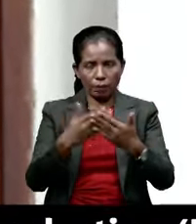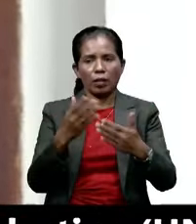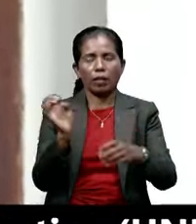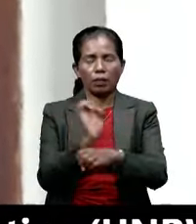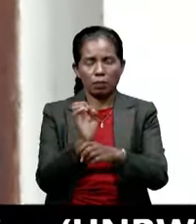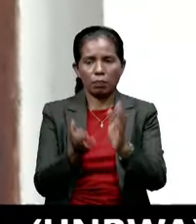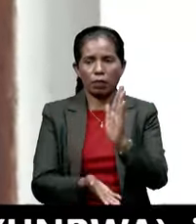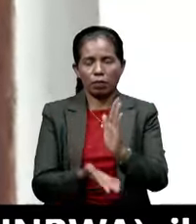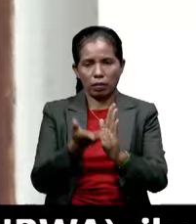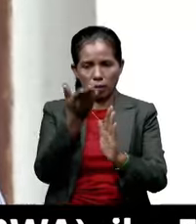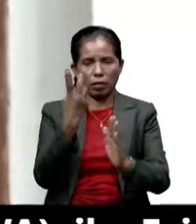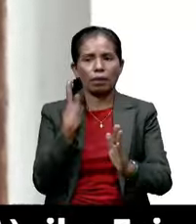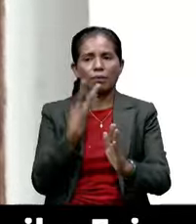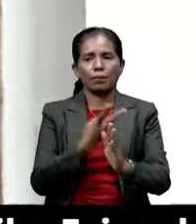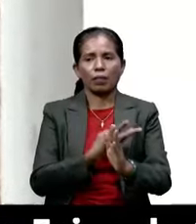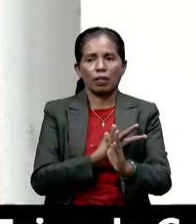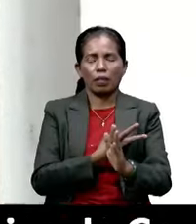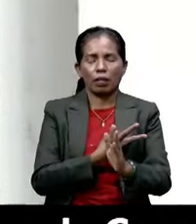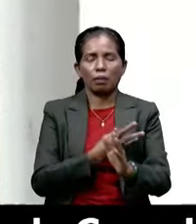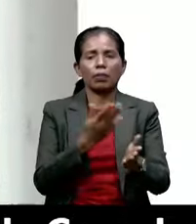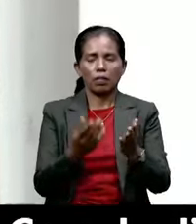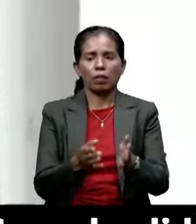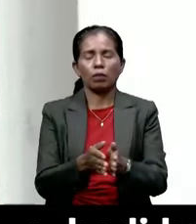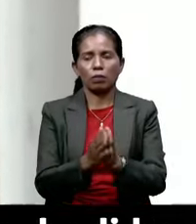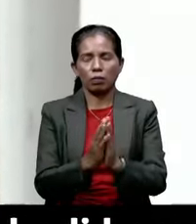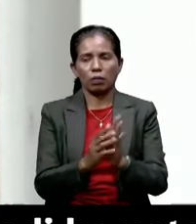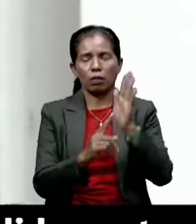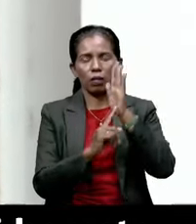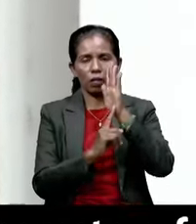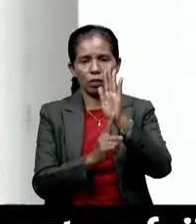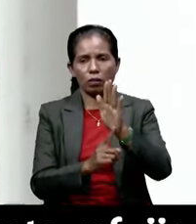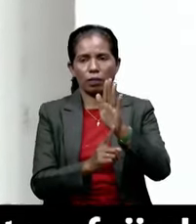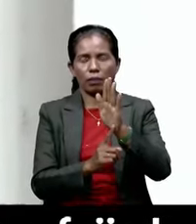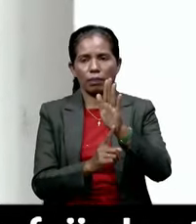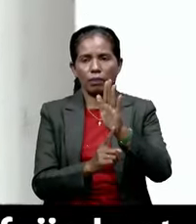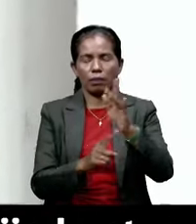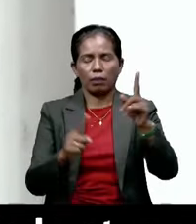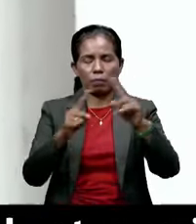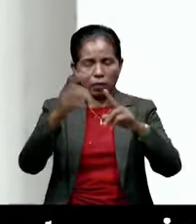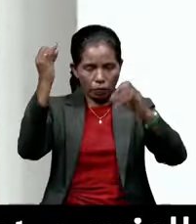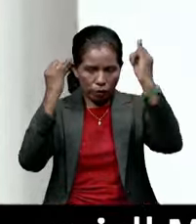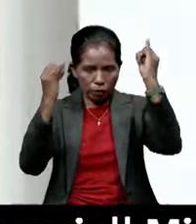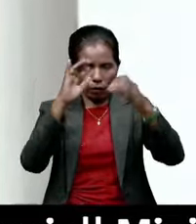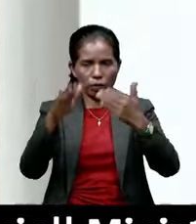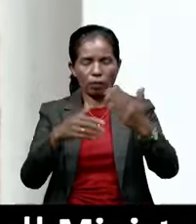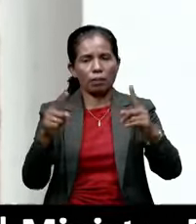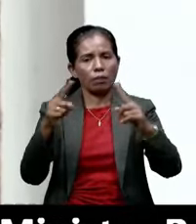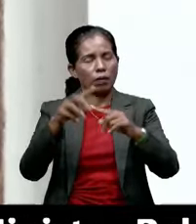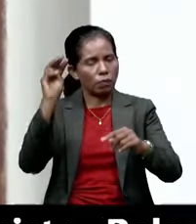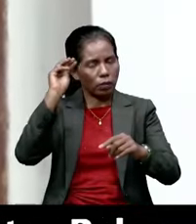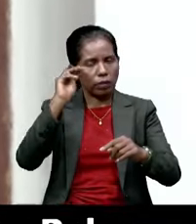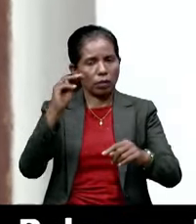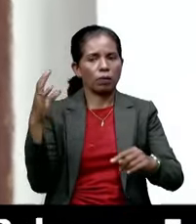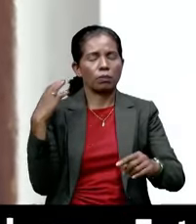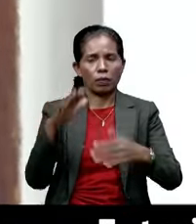bele sae. Ne ami si tenta atu hatutang informasi sendiri batu di minister kompetensi lah